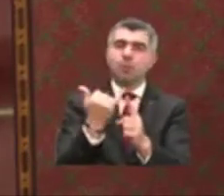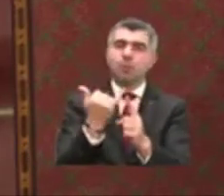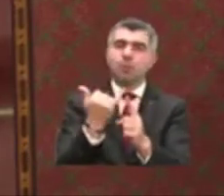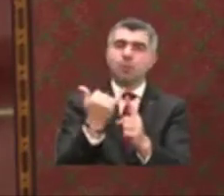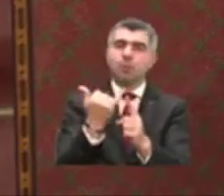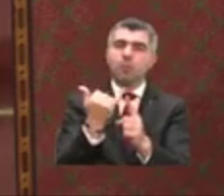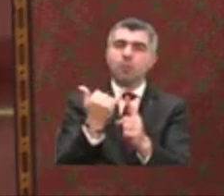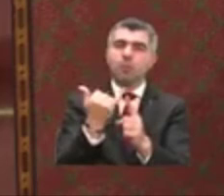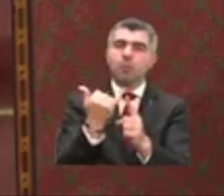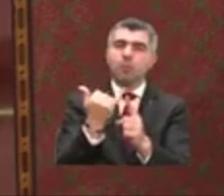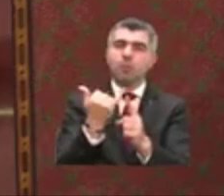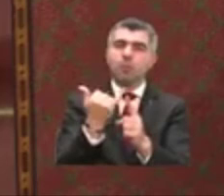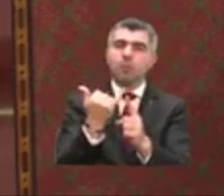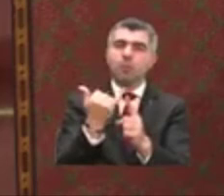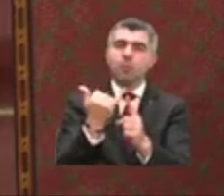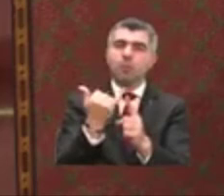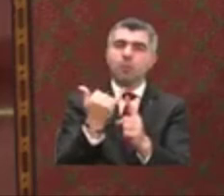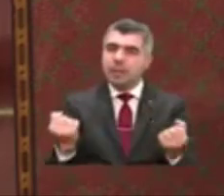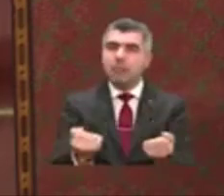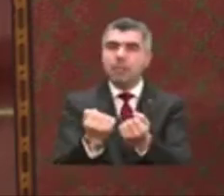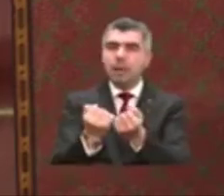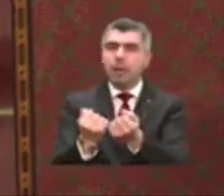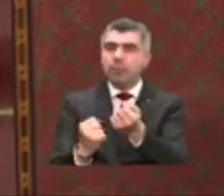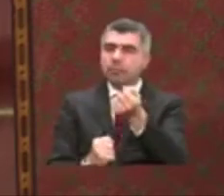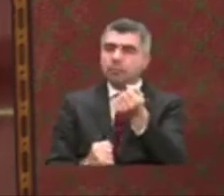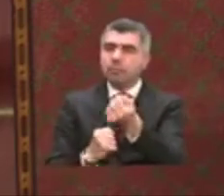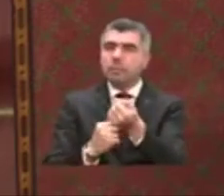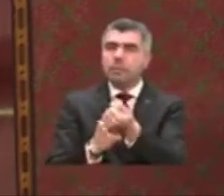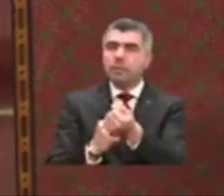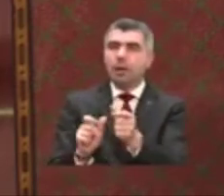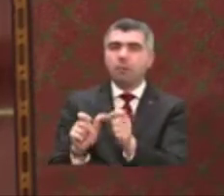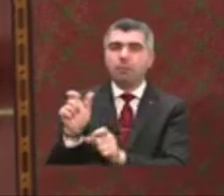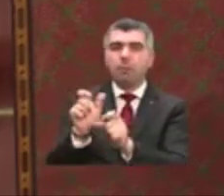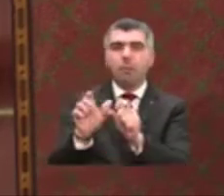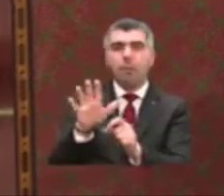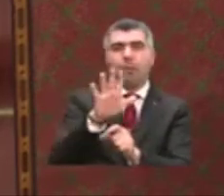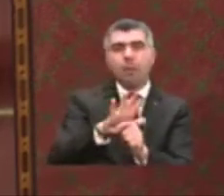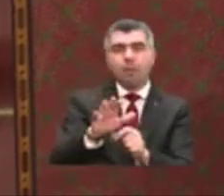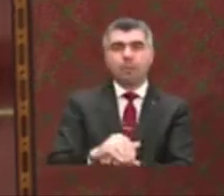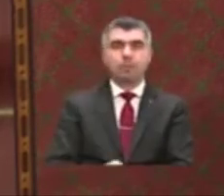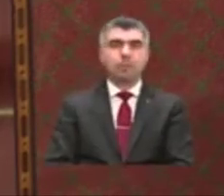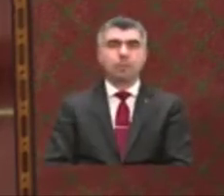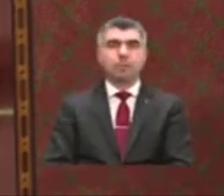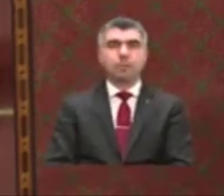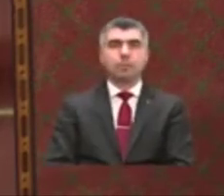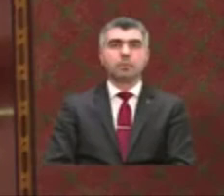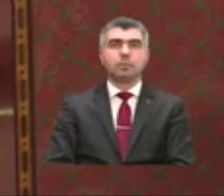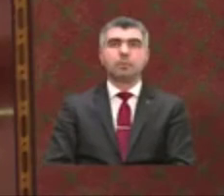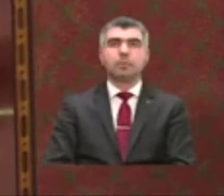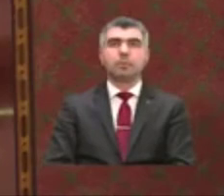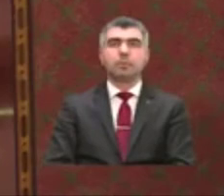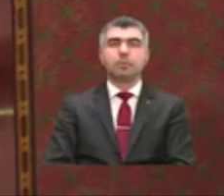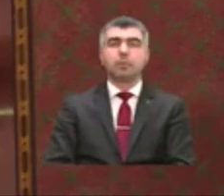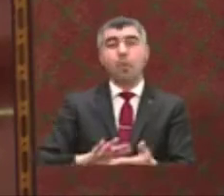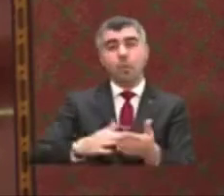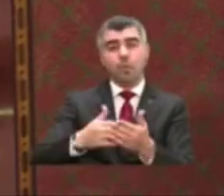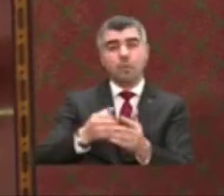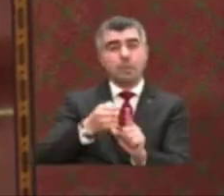المردودية ديالهم ويكون عندهم واحد الواقع إيجابي على التنمية في هذه المناطق اللي هي معنية بها،